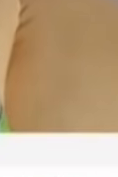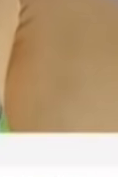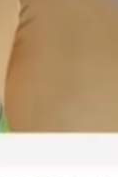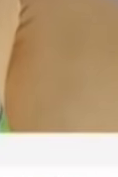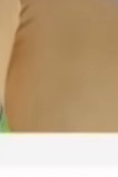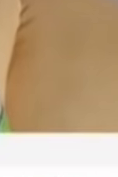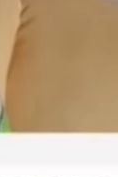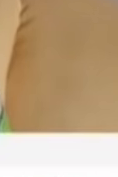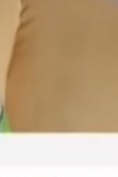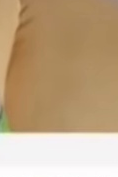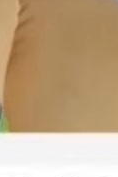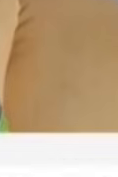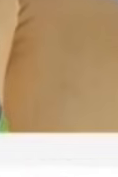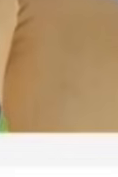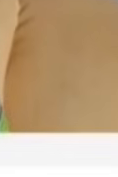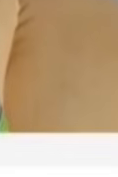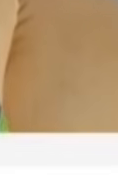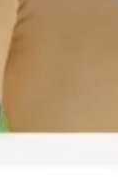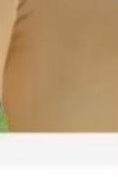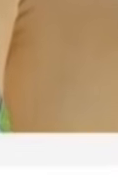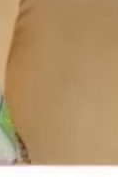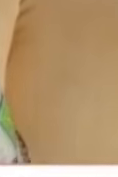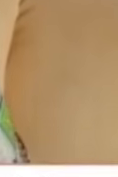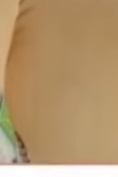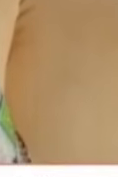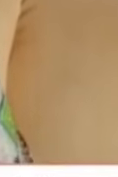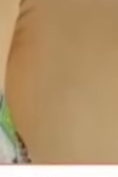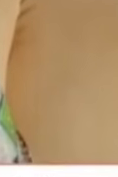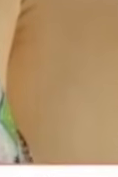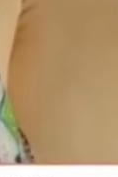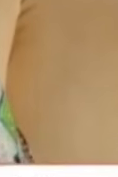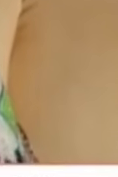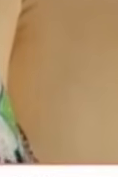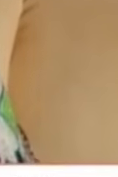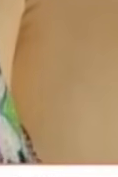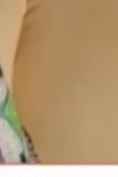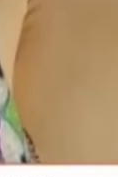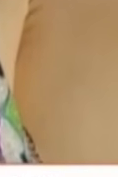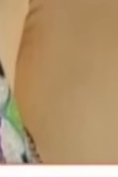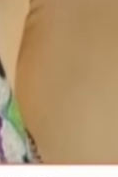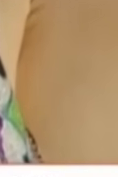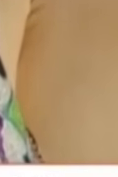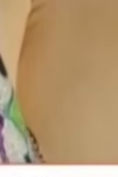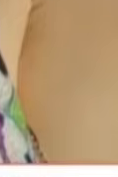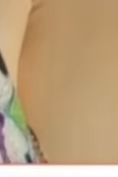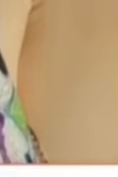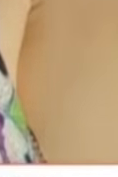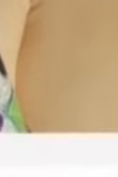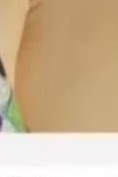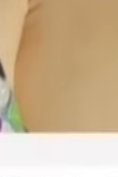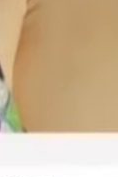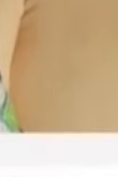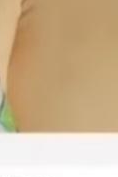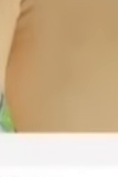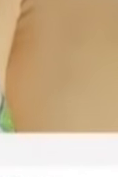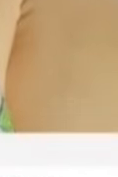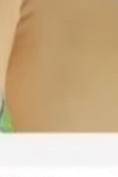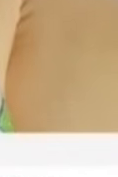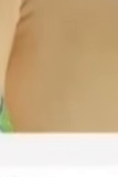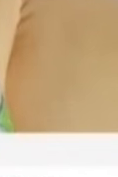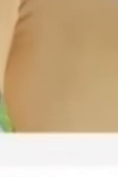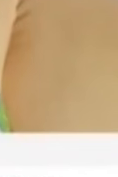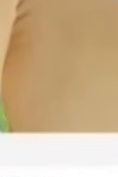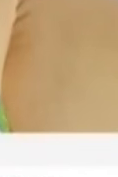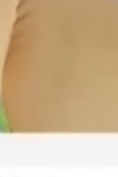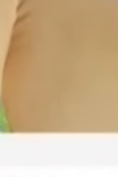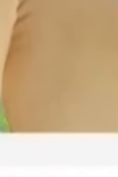nkakasa bulungi nti olwa leero yesongo lwaki tukoze nnyo okulaba nga tufabe ekibulala tuzukusa ennono n'obuwangwa yolyo